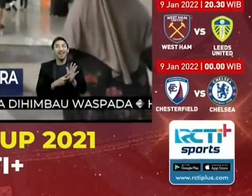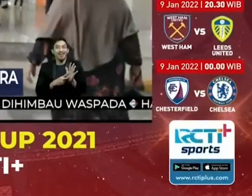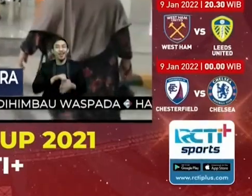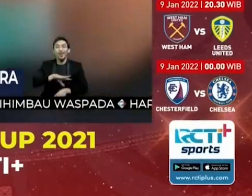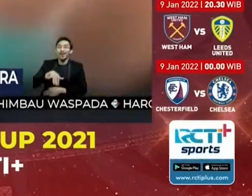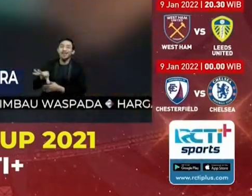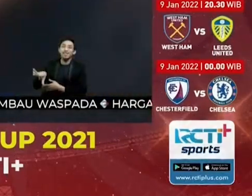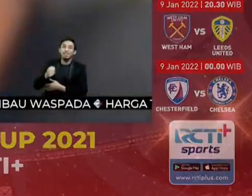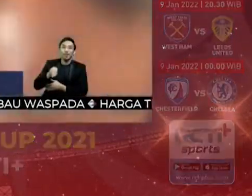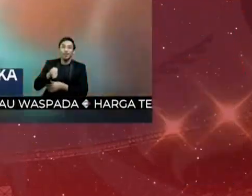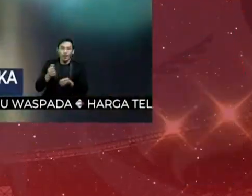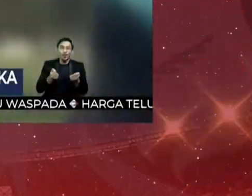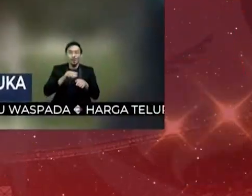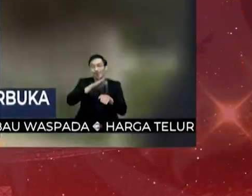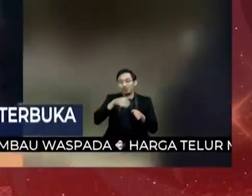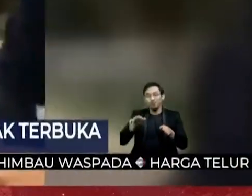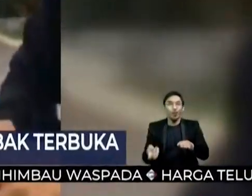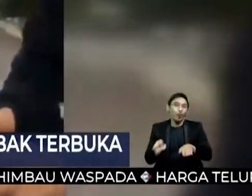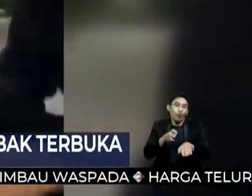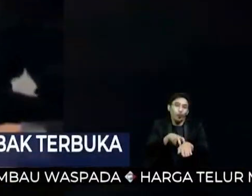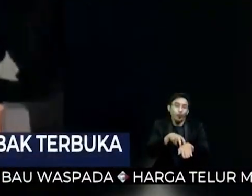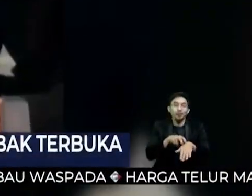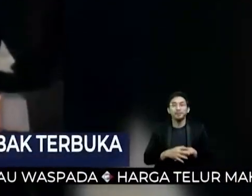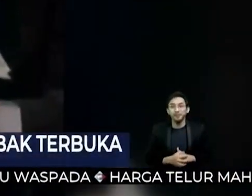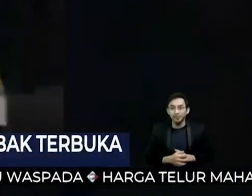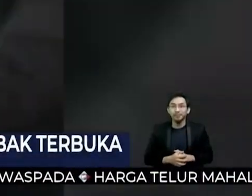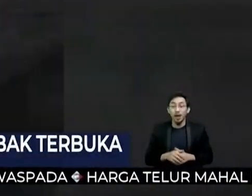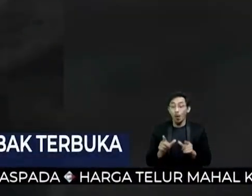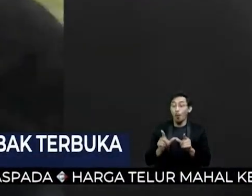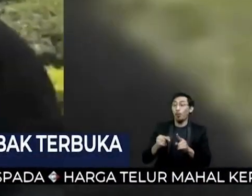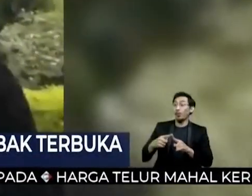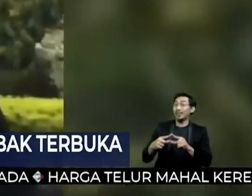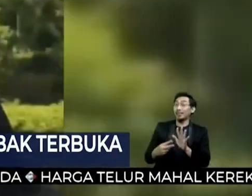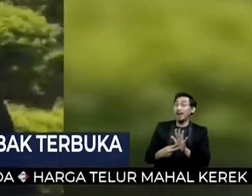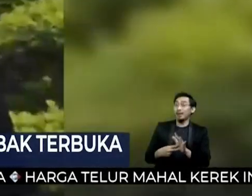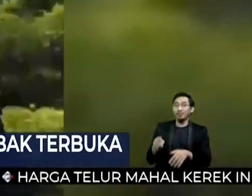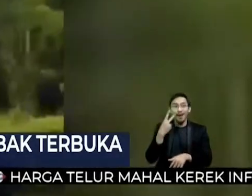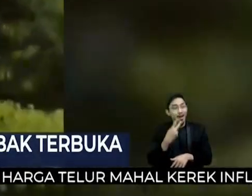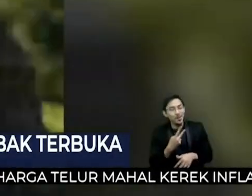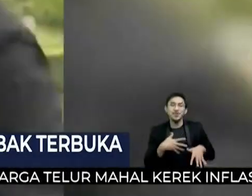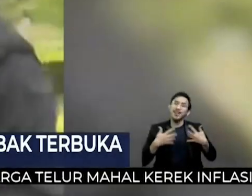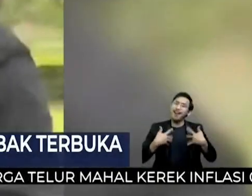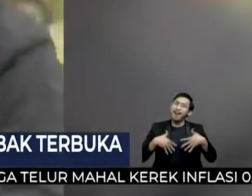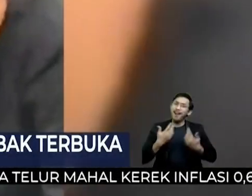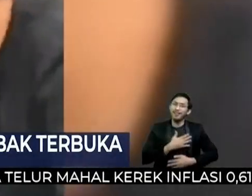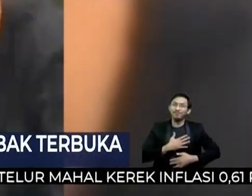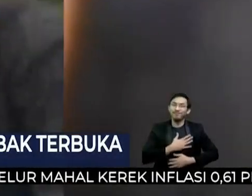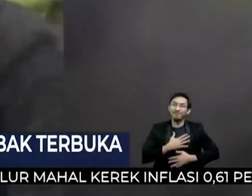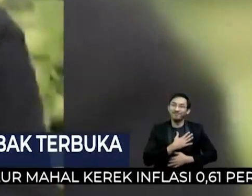terbuka. Namun siapa sangka jika Witan justru terlihat menikmati saat menaiki mobil bak